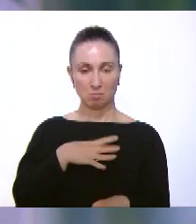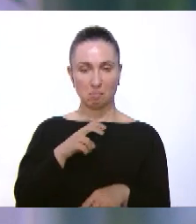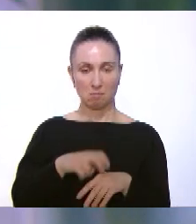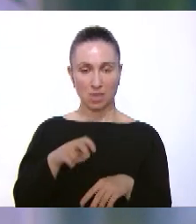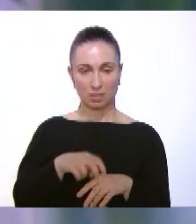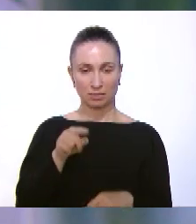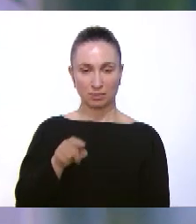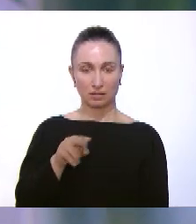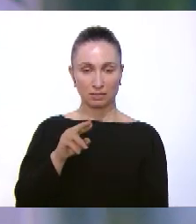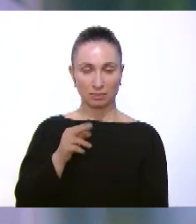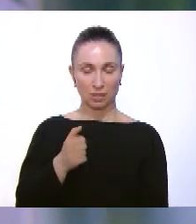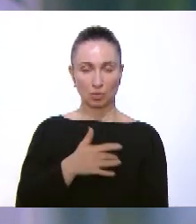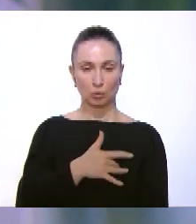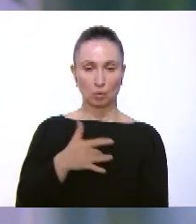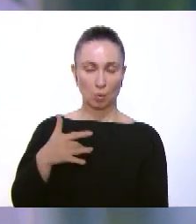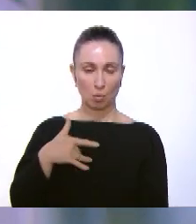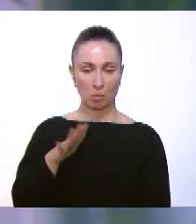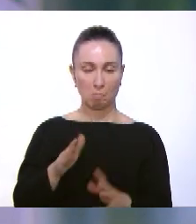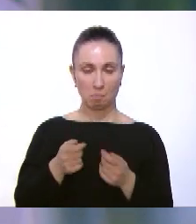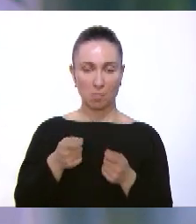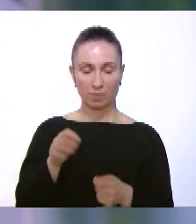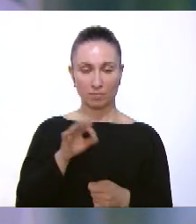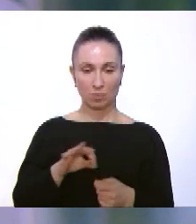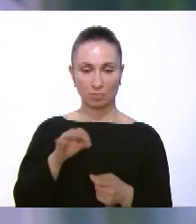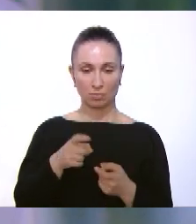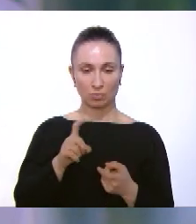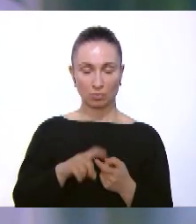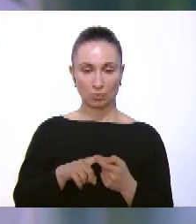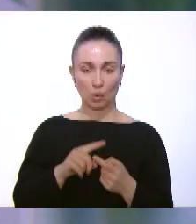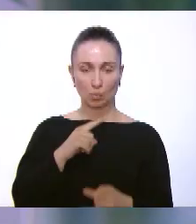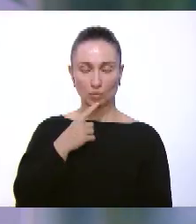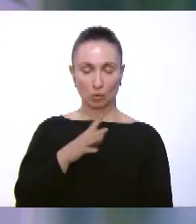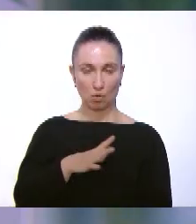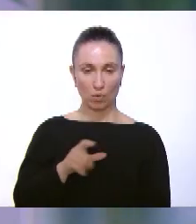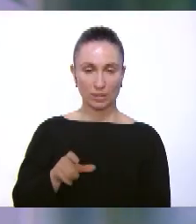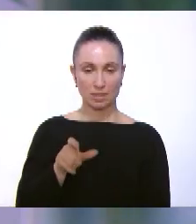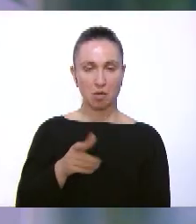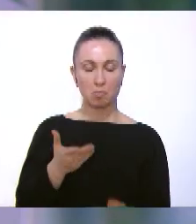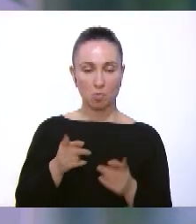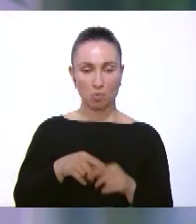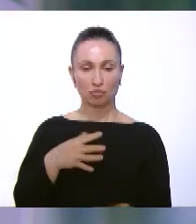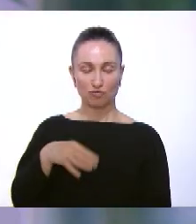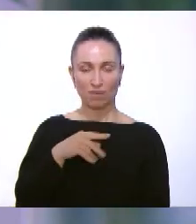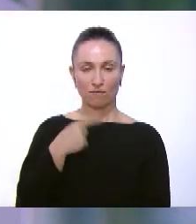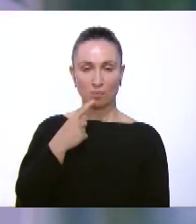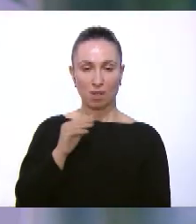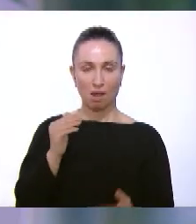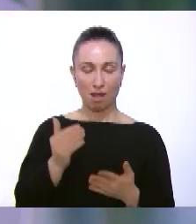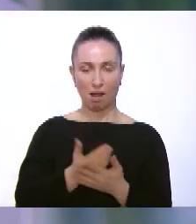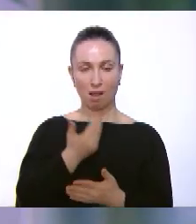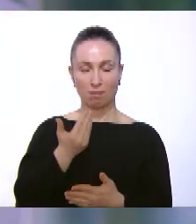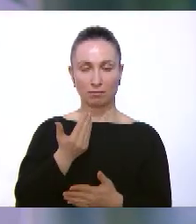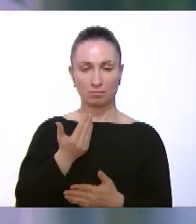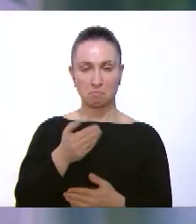მედიცინამ და ტუბერკულოზის მართვასთან დაკავშირებით საკმაოდ რთული იყო ეს გზა, თუმცა ჩვენ დღეს ვლაპარაკობთ ახალ